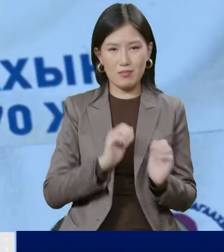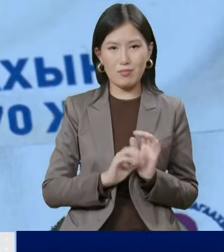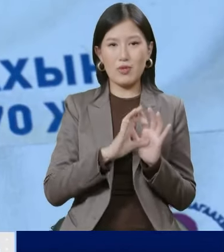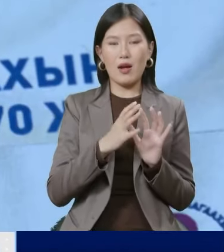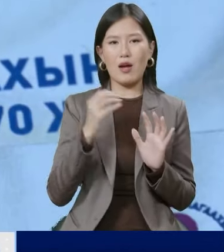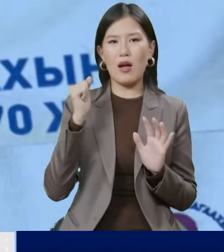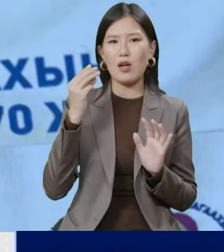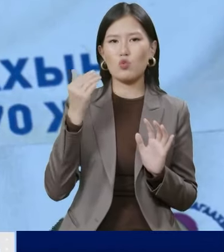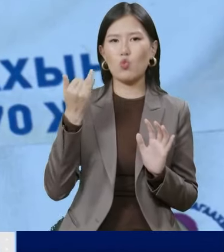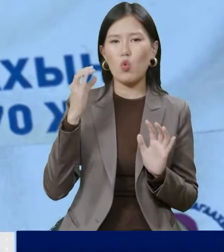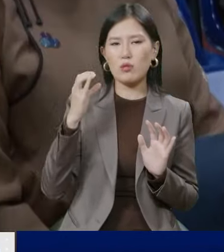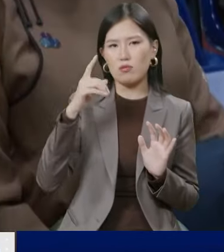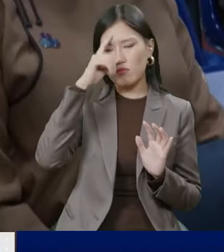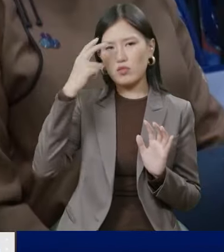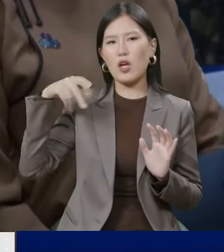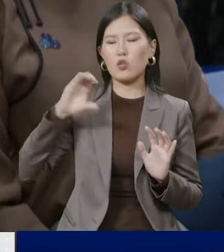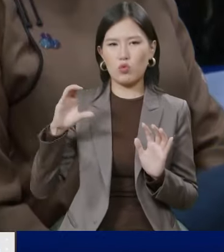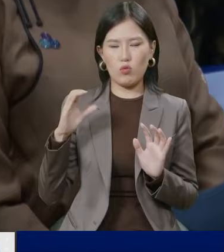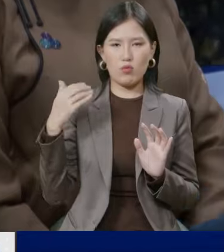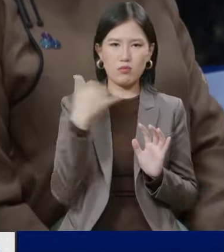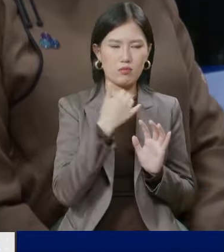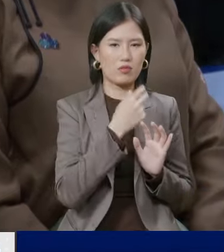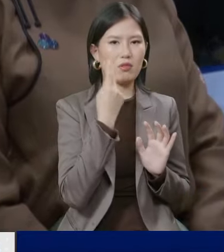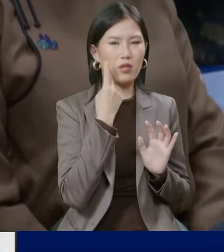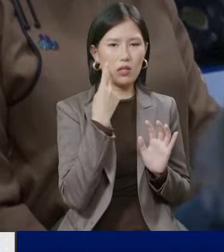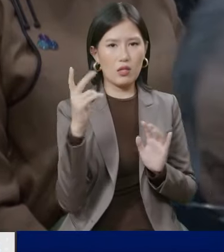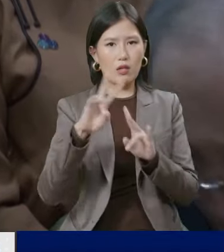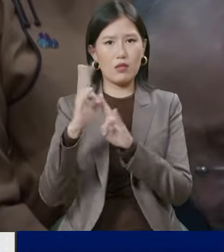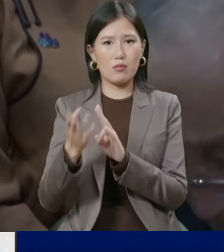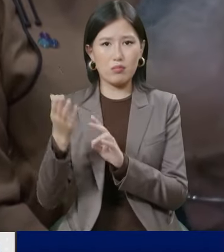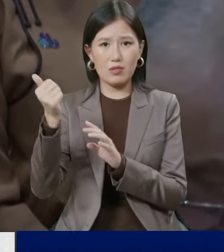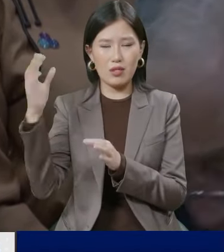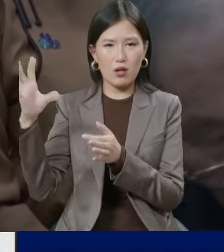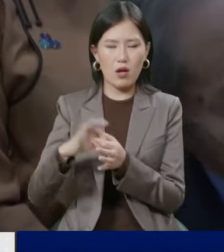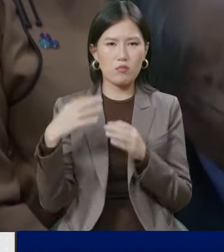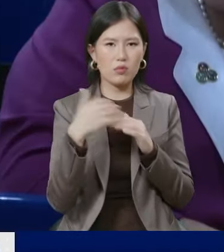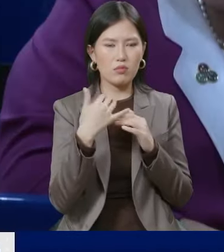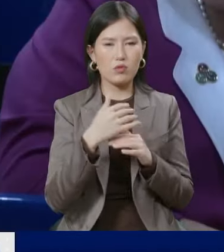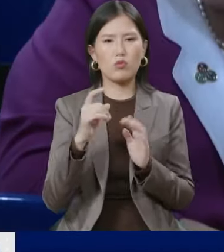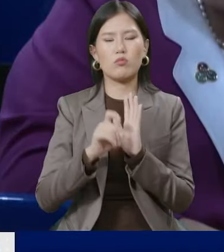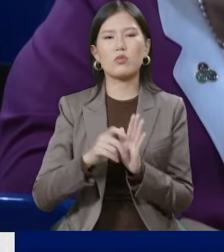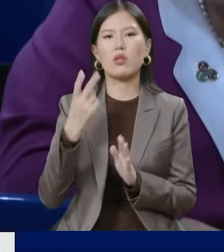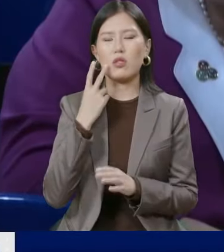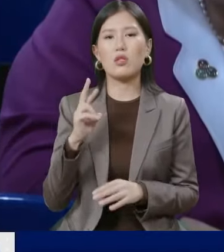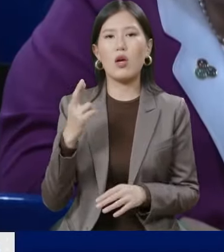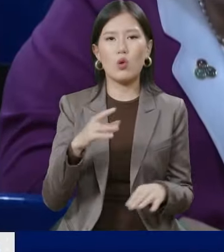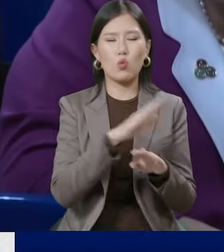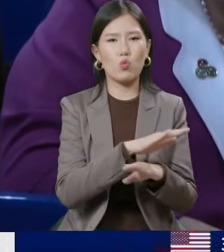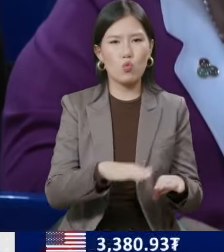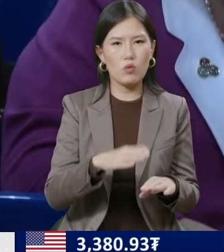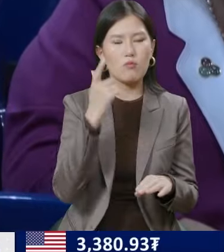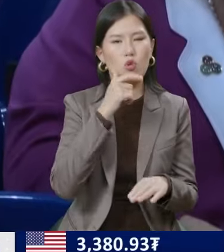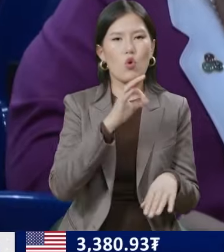их сургууль хүүхдийн эмчээр суралцах хөтөлбөртөө цаг үетэйг уялдуулж өөрчлөлт оруулдаг юм байна. Учир нь хүүхдийн өвчлөл олон төрлийн шинэ